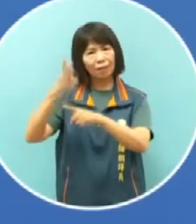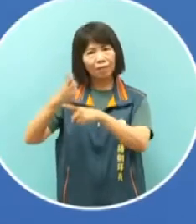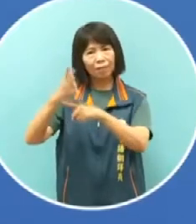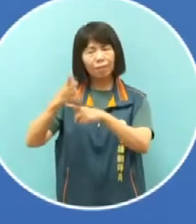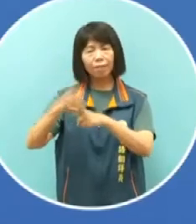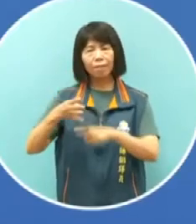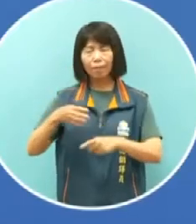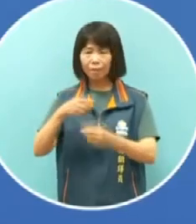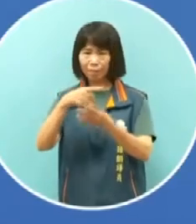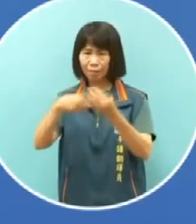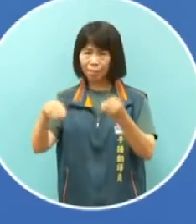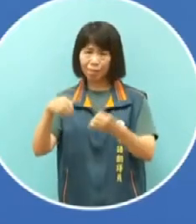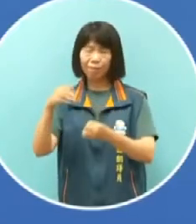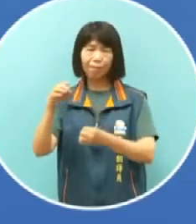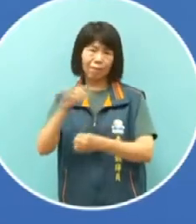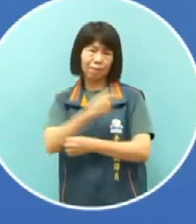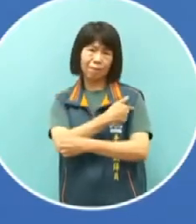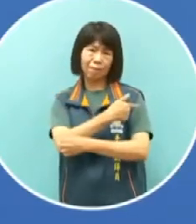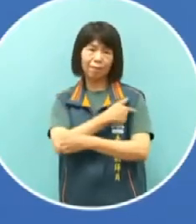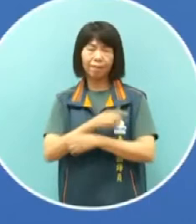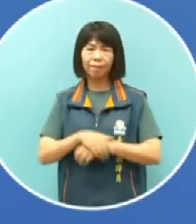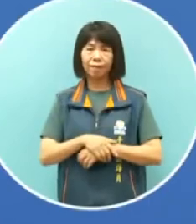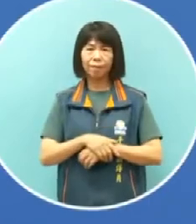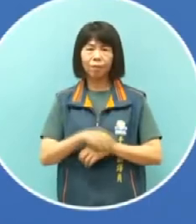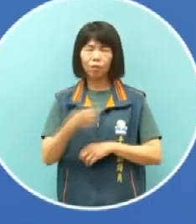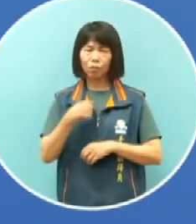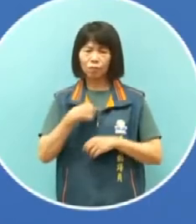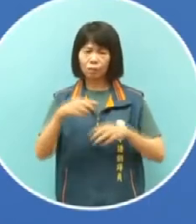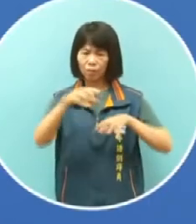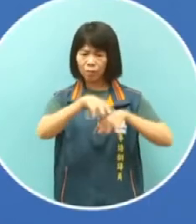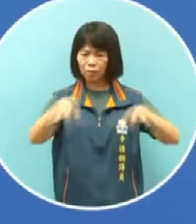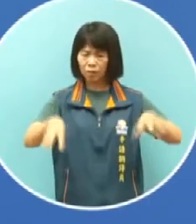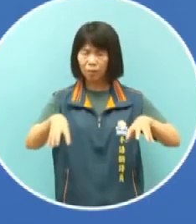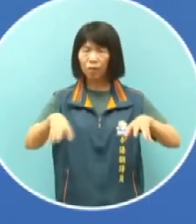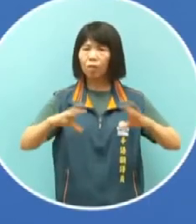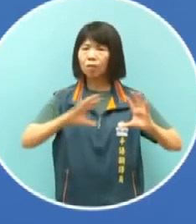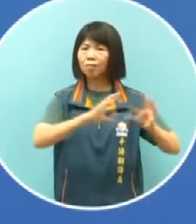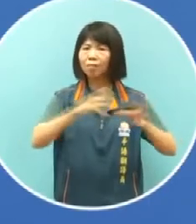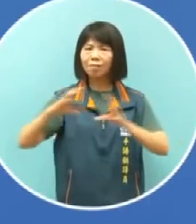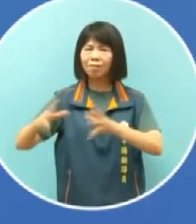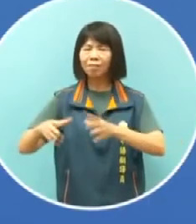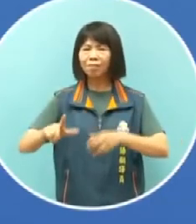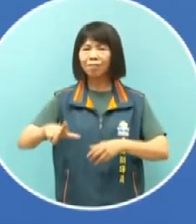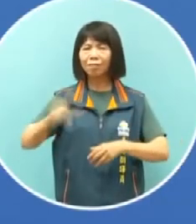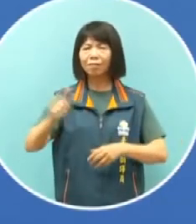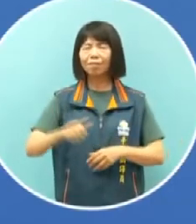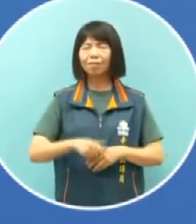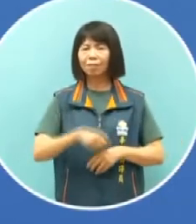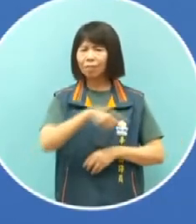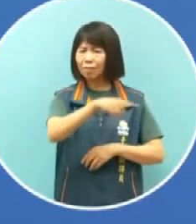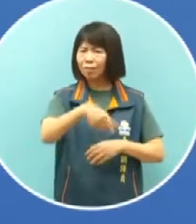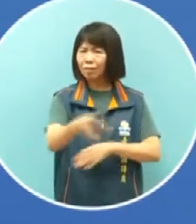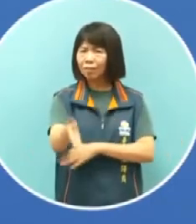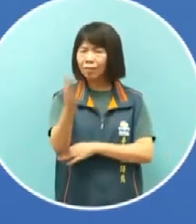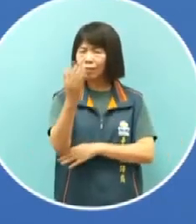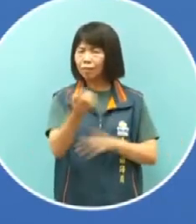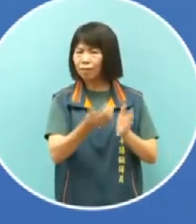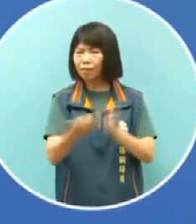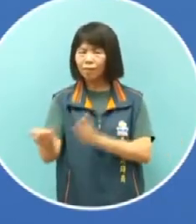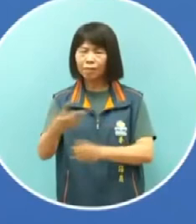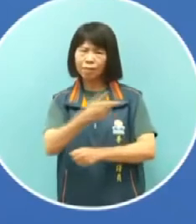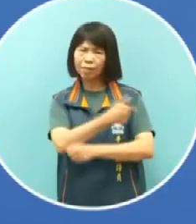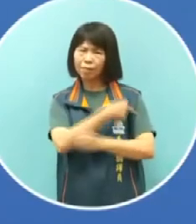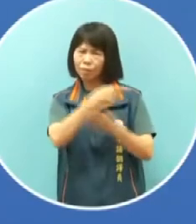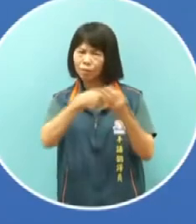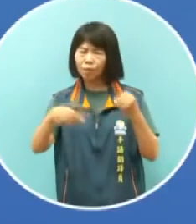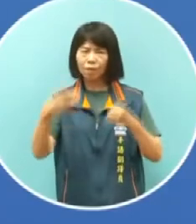举凡在我们周边的我们最熟悉的两个国家，国家政府都已经预备了这么多的疫